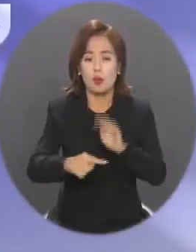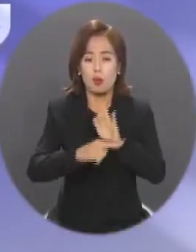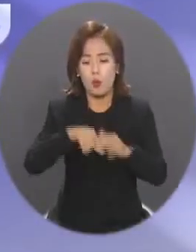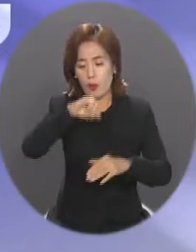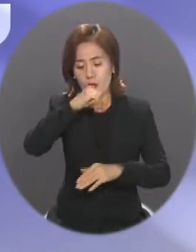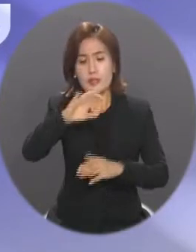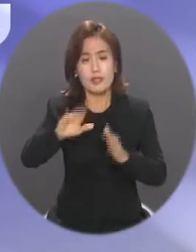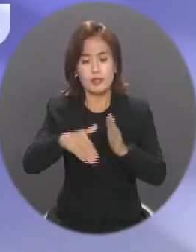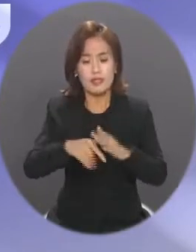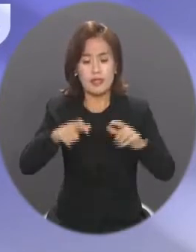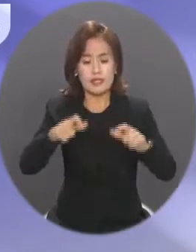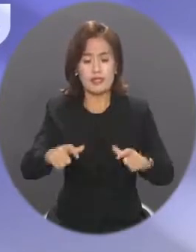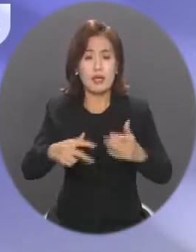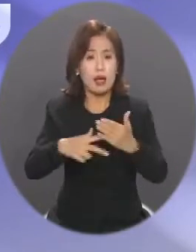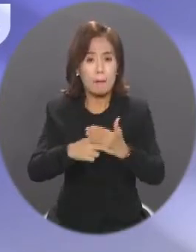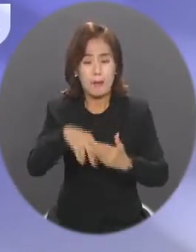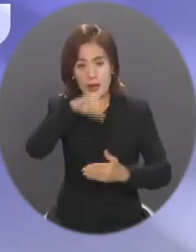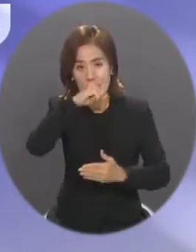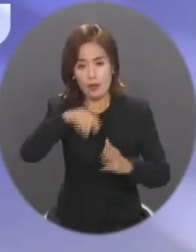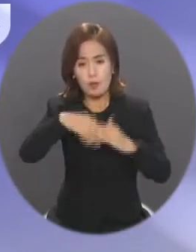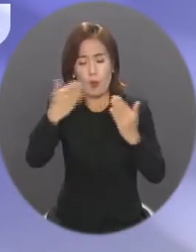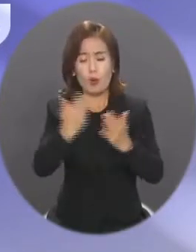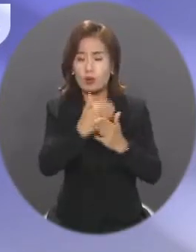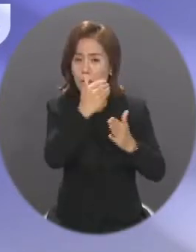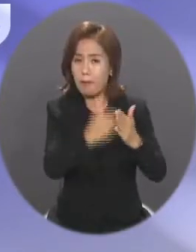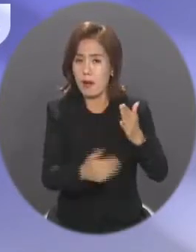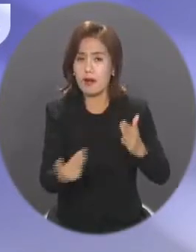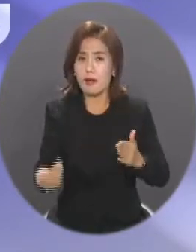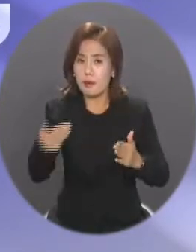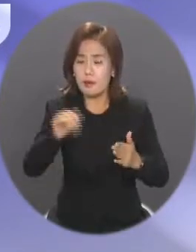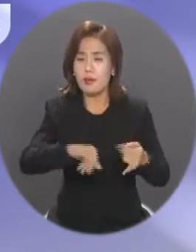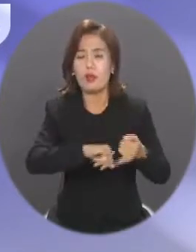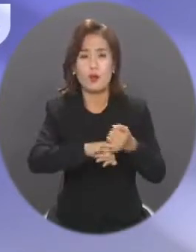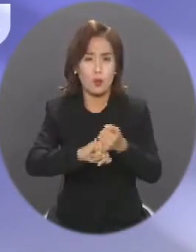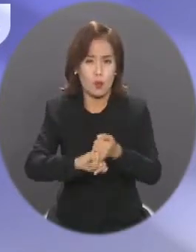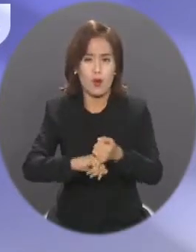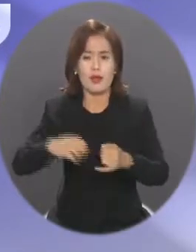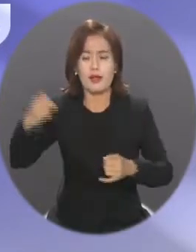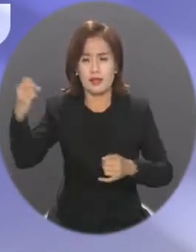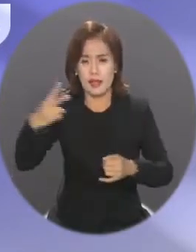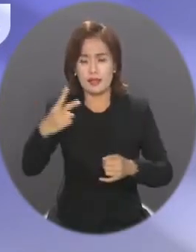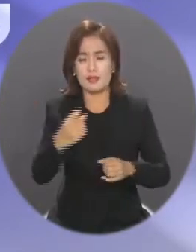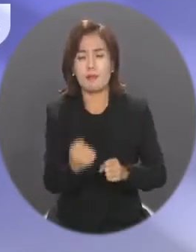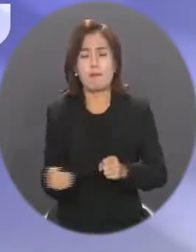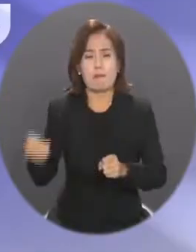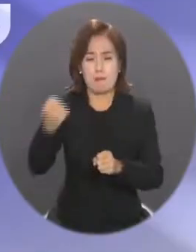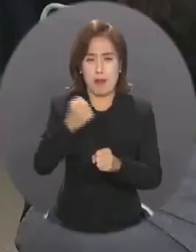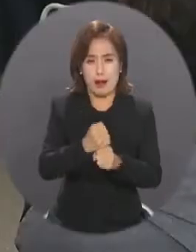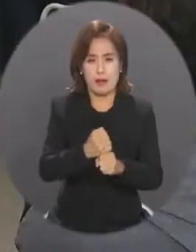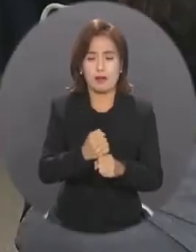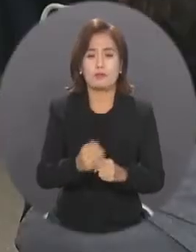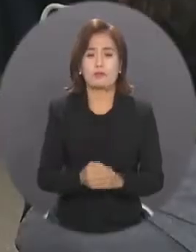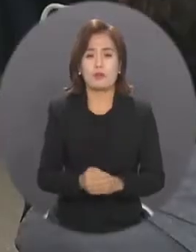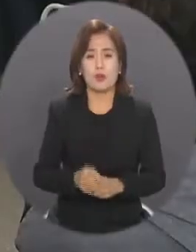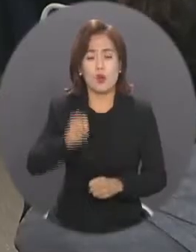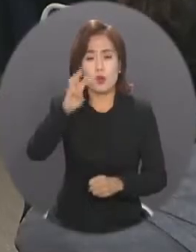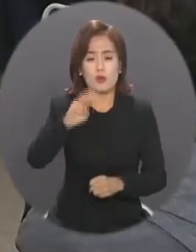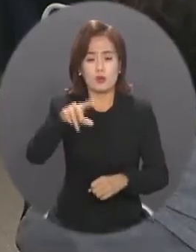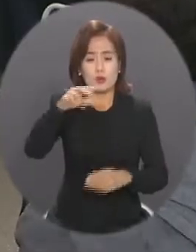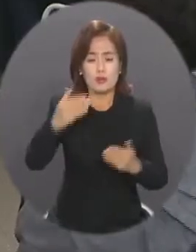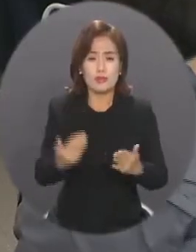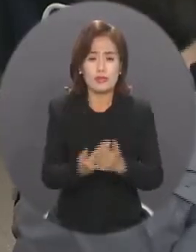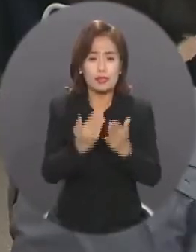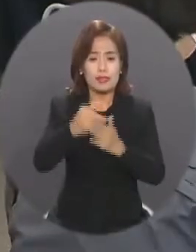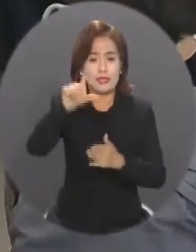본예산에서 지역화폐 예산을 전액 삭감했는데 반드시 당의 명운을 걸고 바로잡도록 하겠습니다. 광주